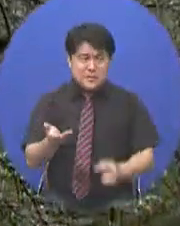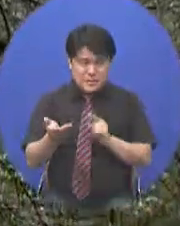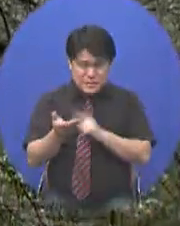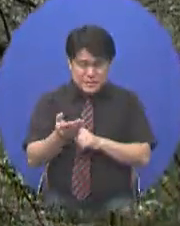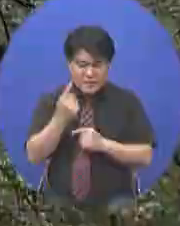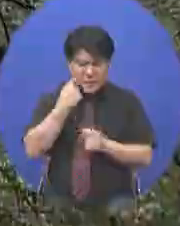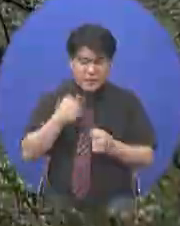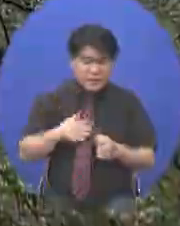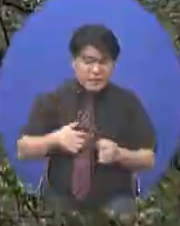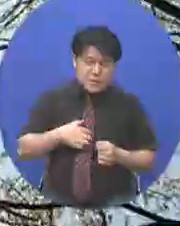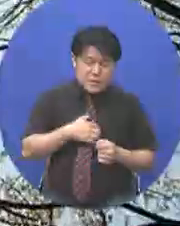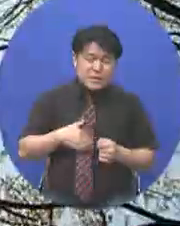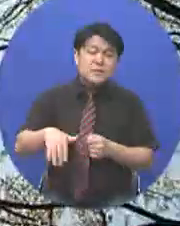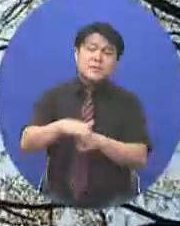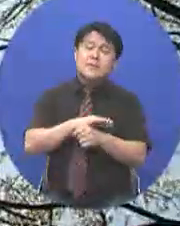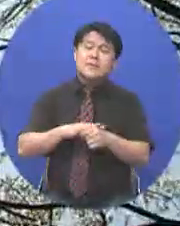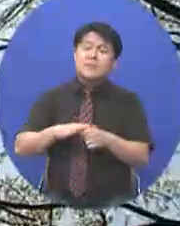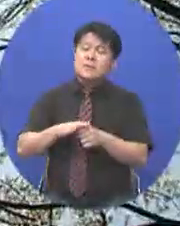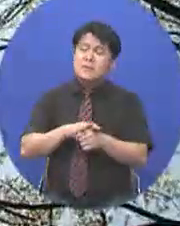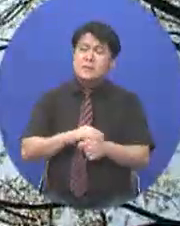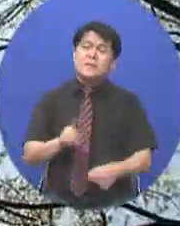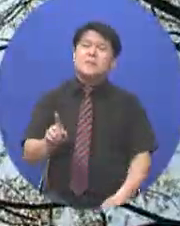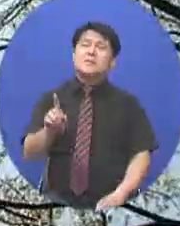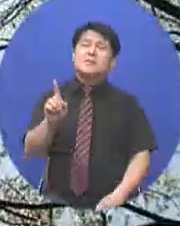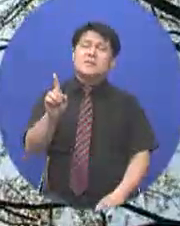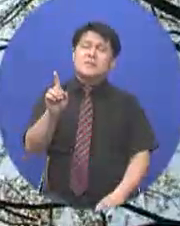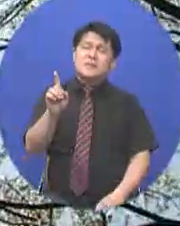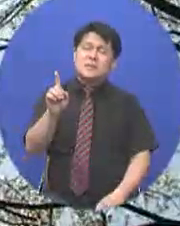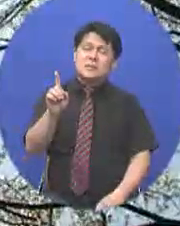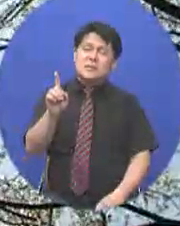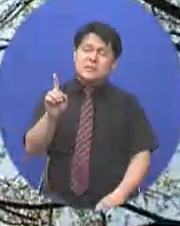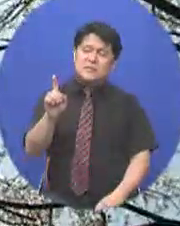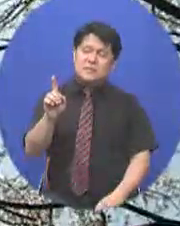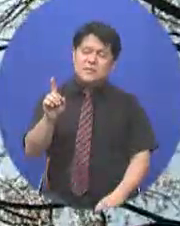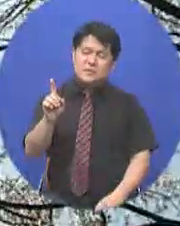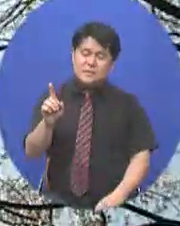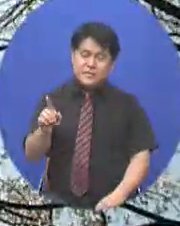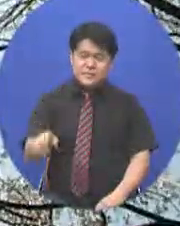달래간 애달픈 사람